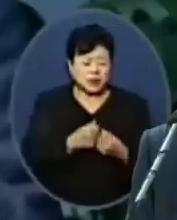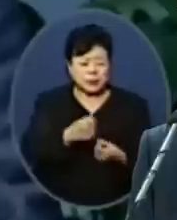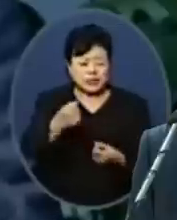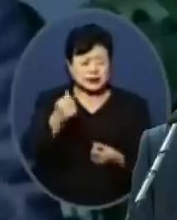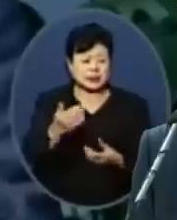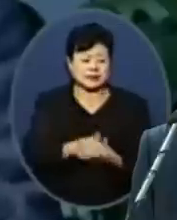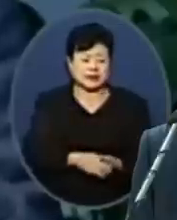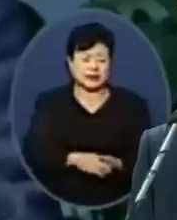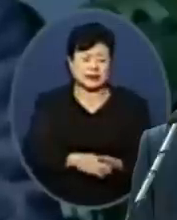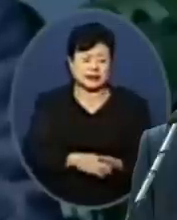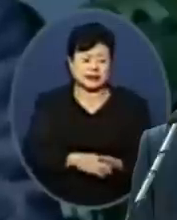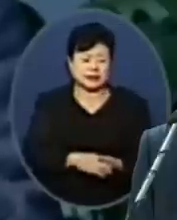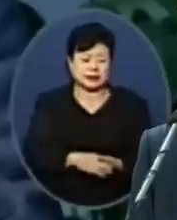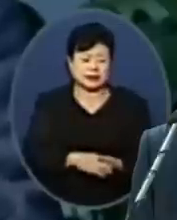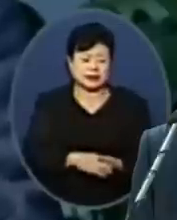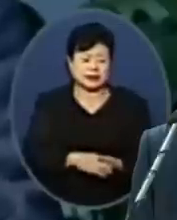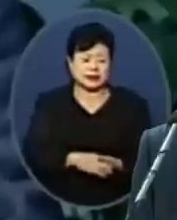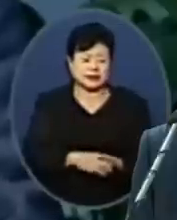되는 것입니다.